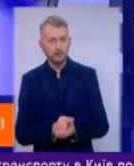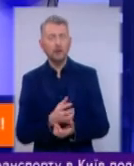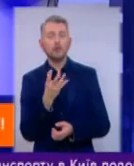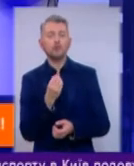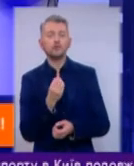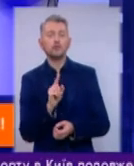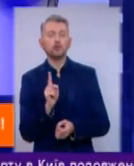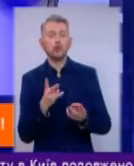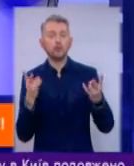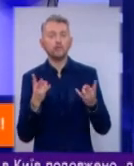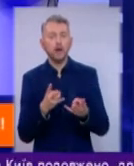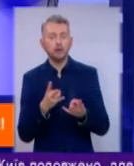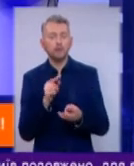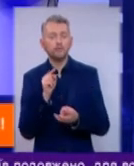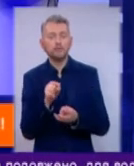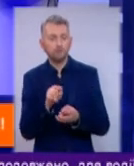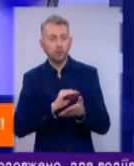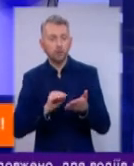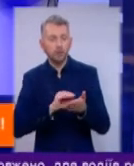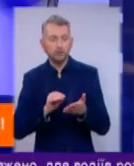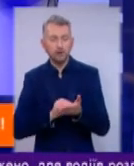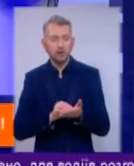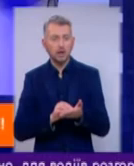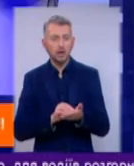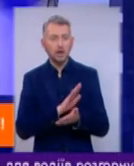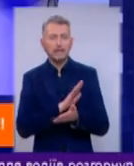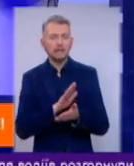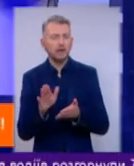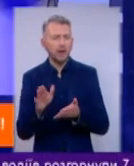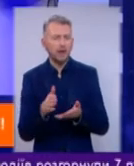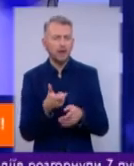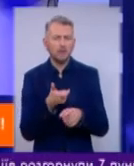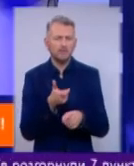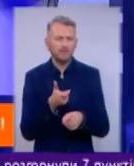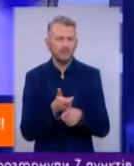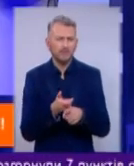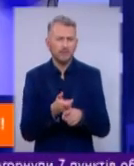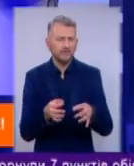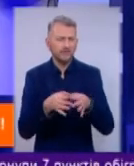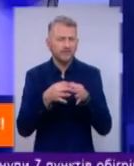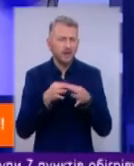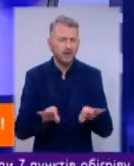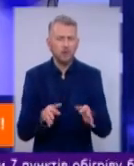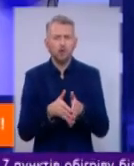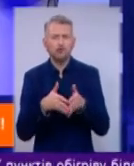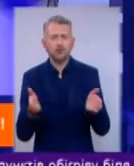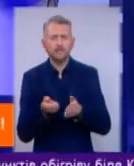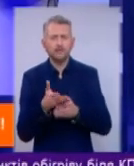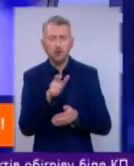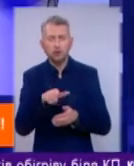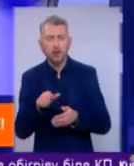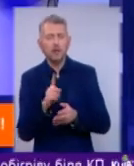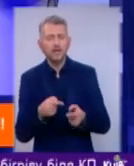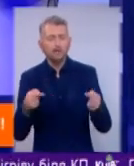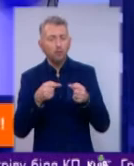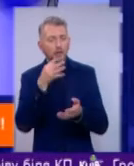варто в цих критеріях прописувати? Як законодавчий не зарегульовувати максимально, розширивши спектр людей, але з